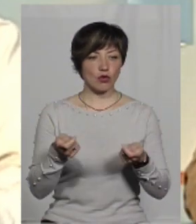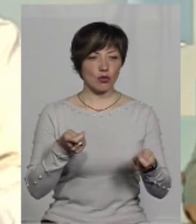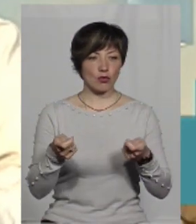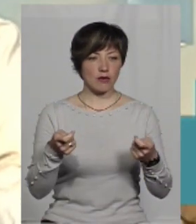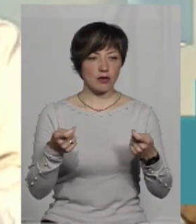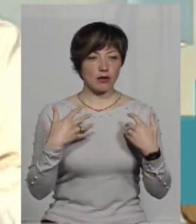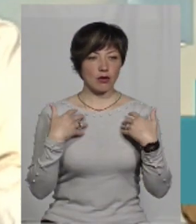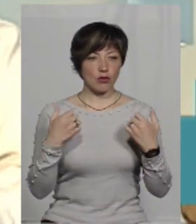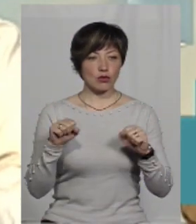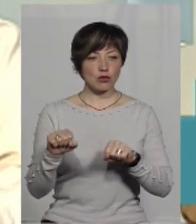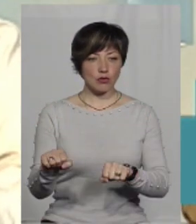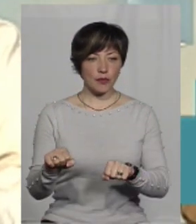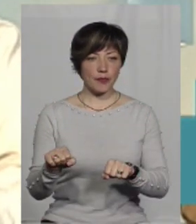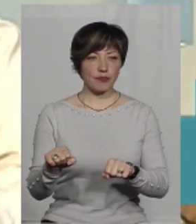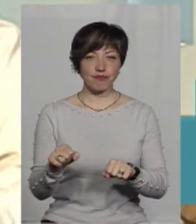наш начальник,